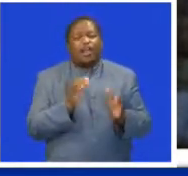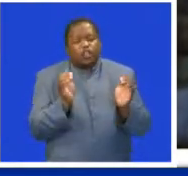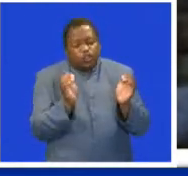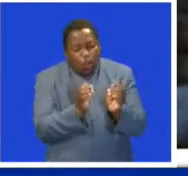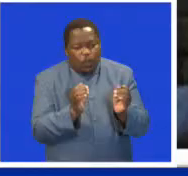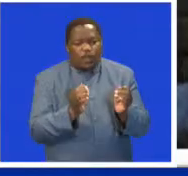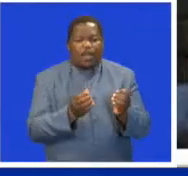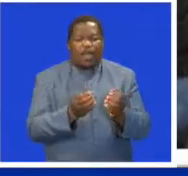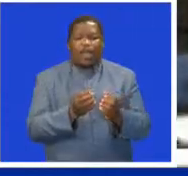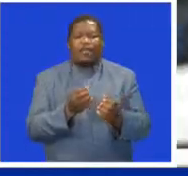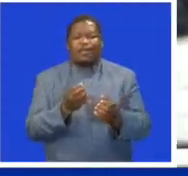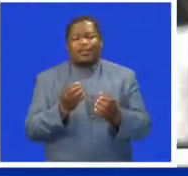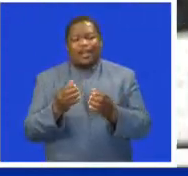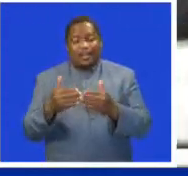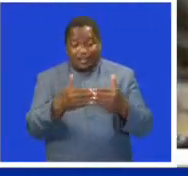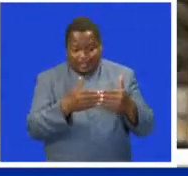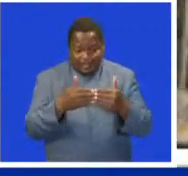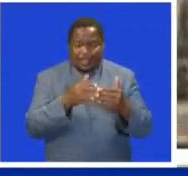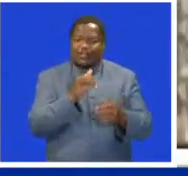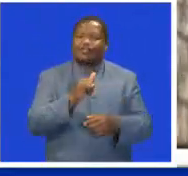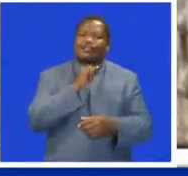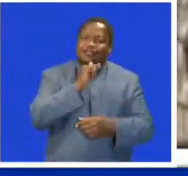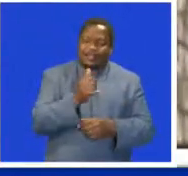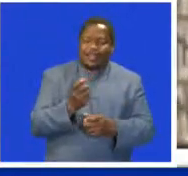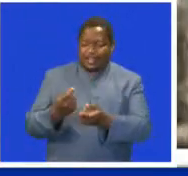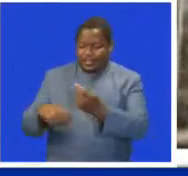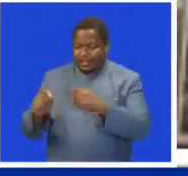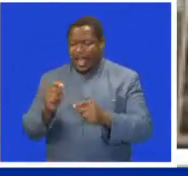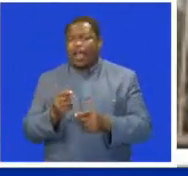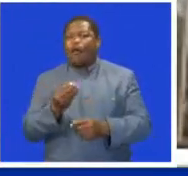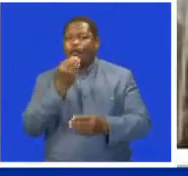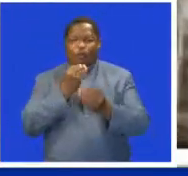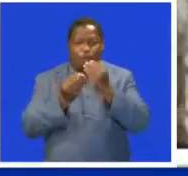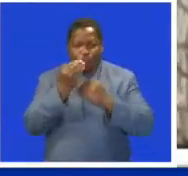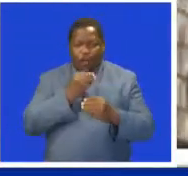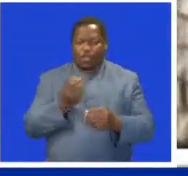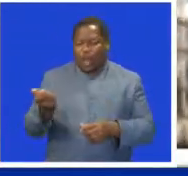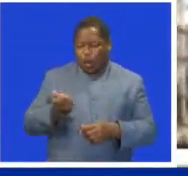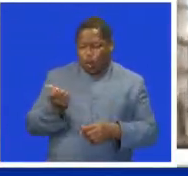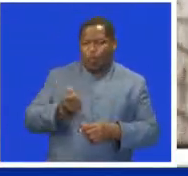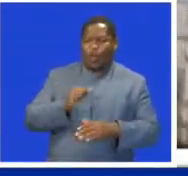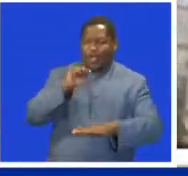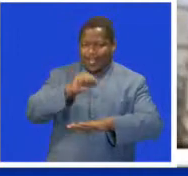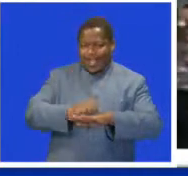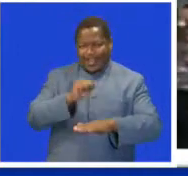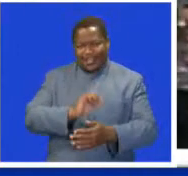wonke. Etindzabeni bikatemalanga endlamini na Thembi Nkosimavimbela kamanzini.